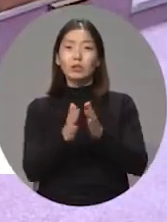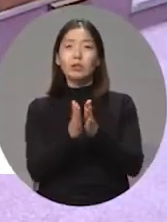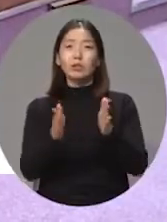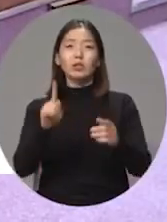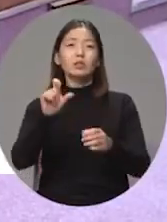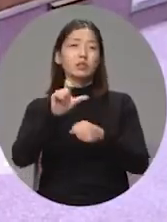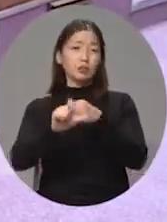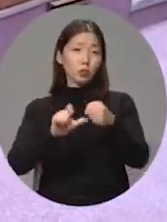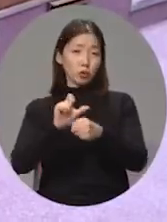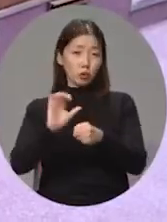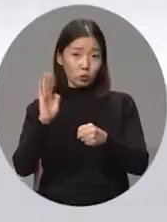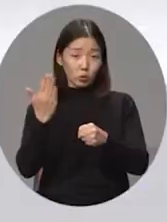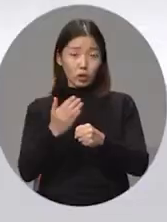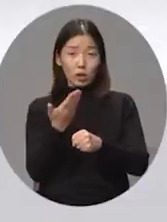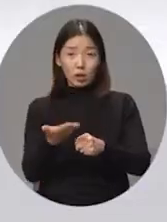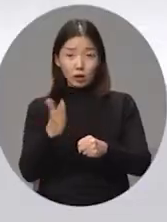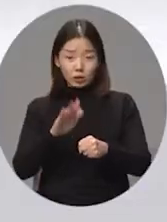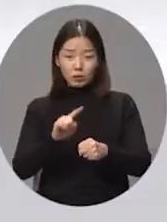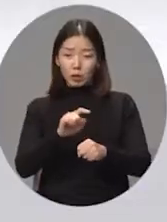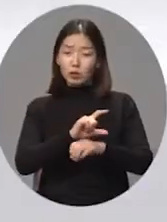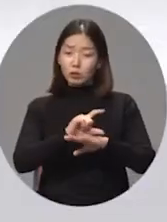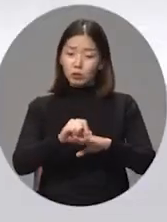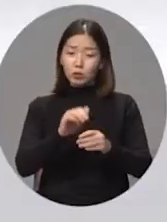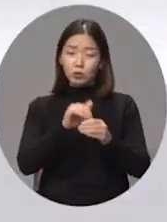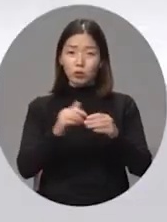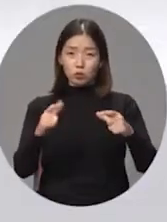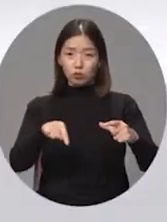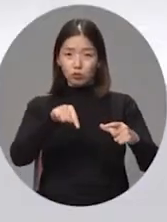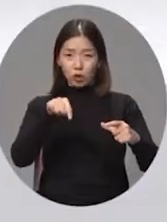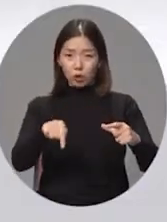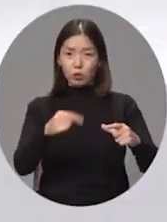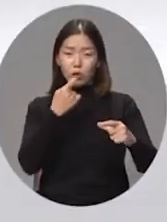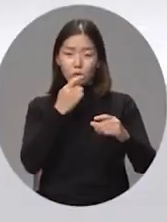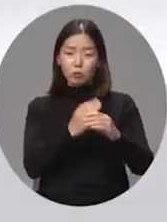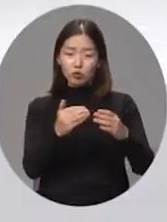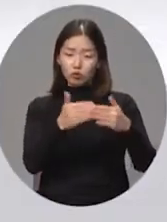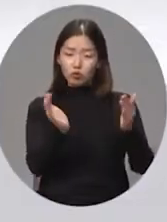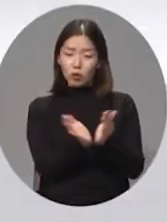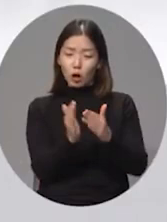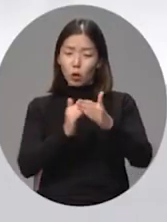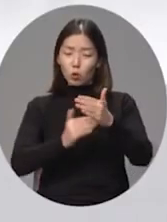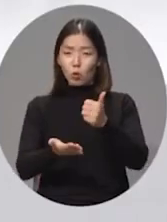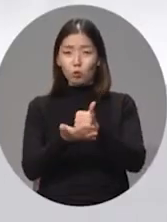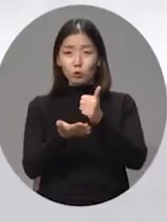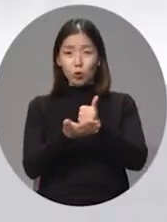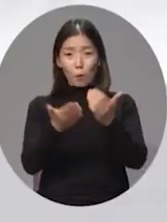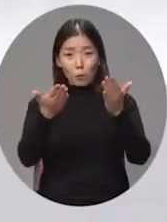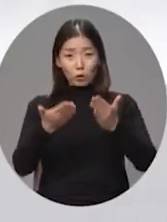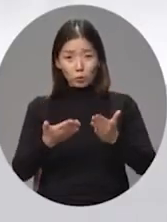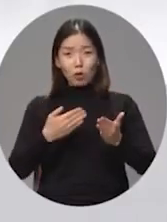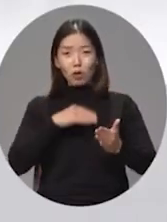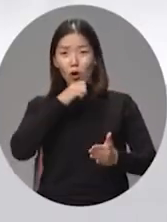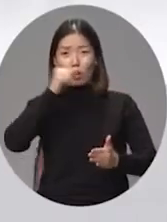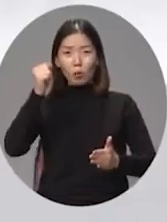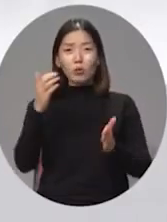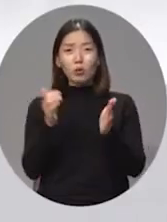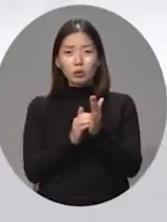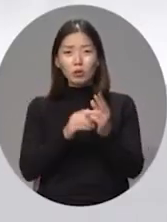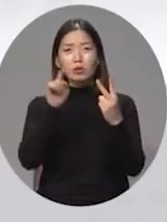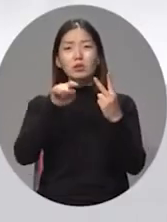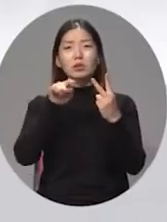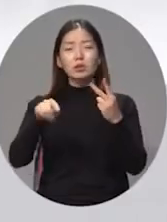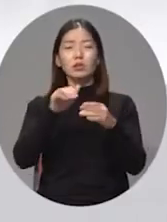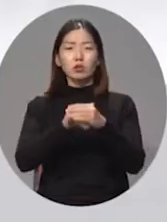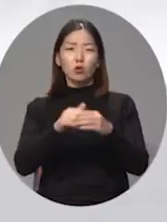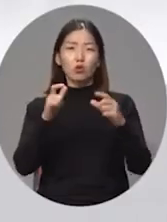15년. 하지만 도내 기초의원 선거구 가운데 민주당 공천을 받으면 사실상 당선이 되는 2인